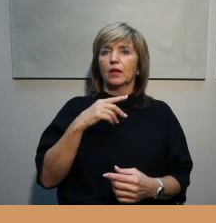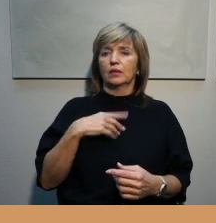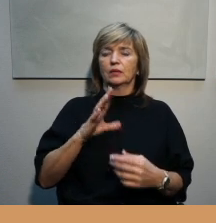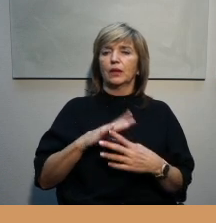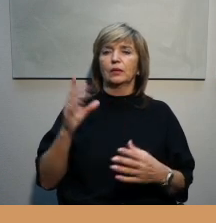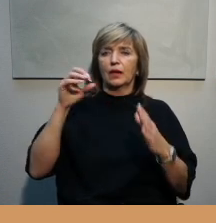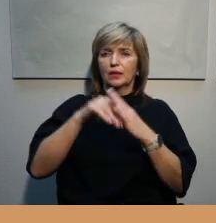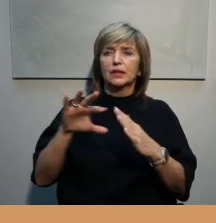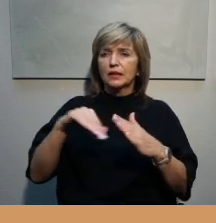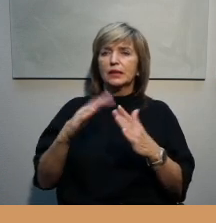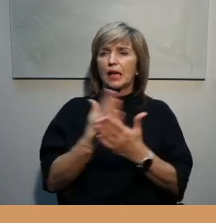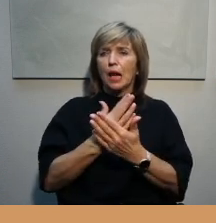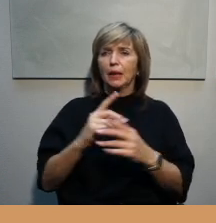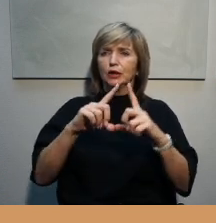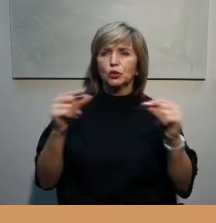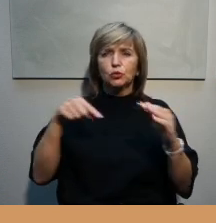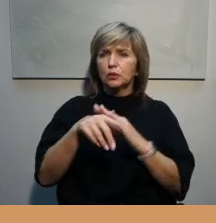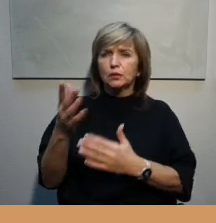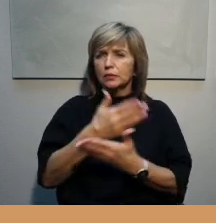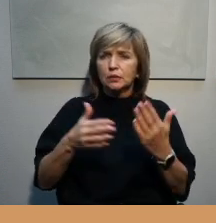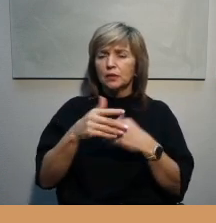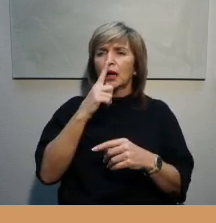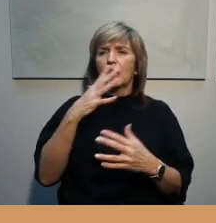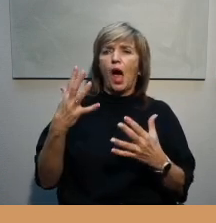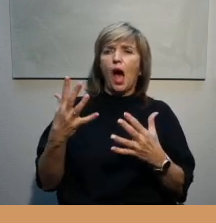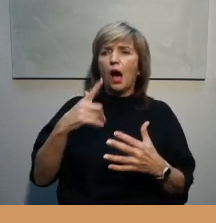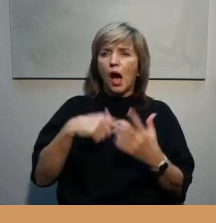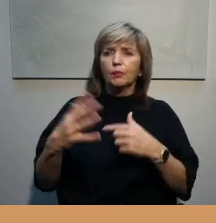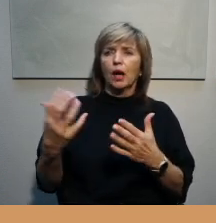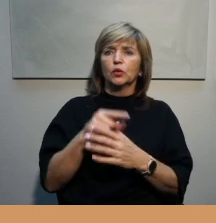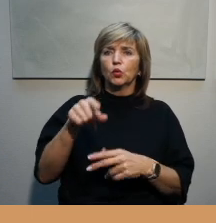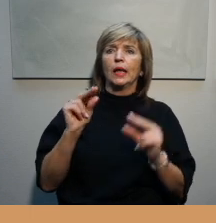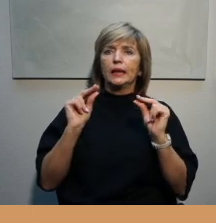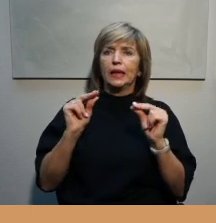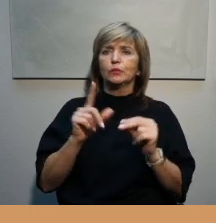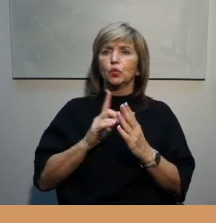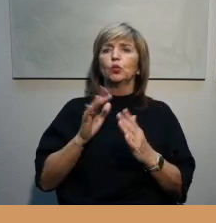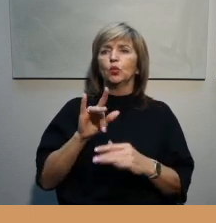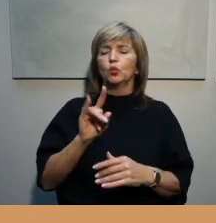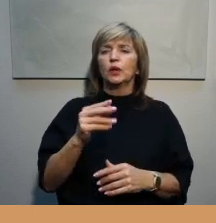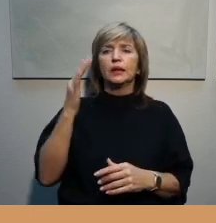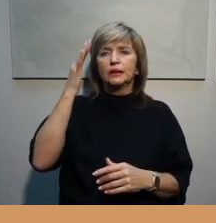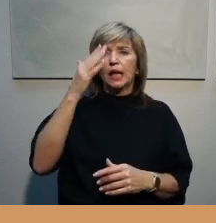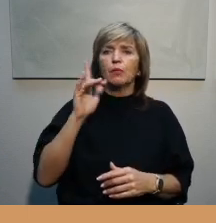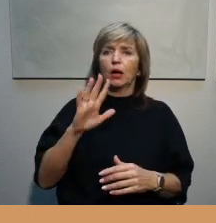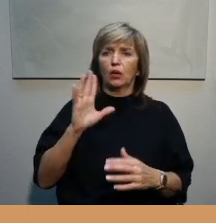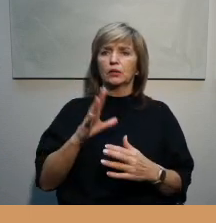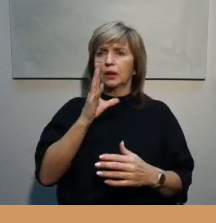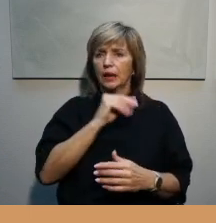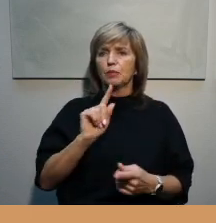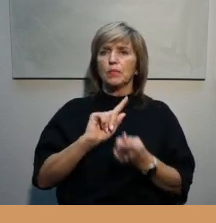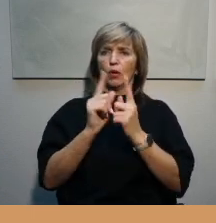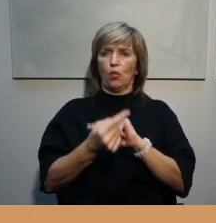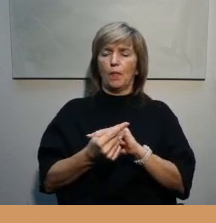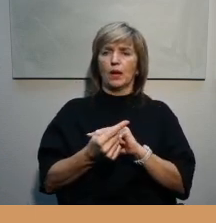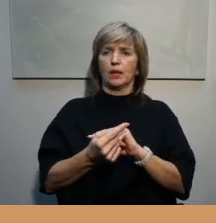iekšā starpinstitūciju sadarbībā vai kaut kur citur, lai atgūtu to ticību un cerību, kad kaut kas var